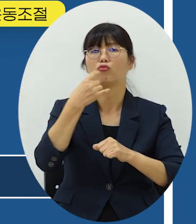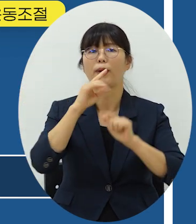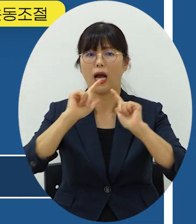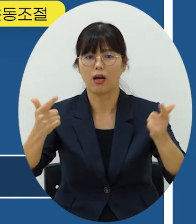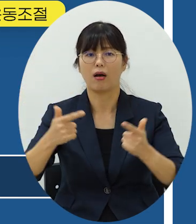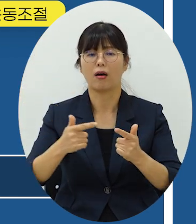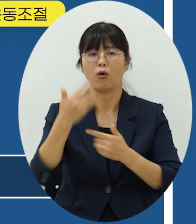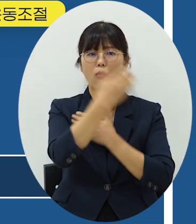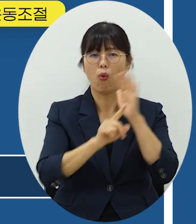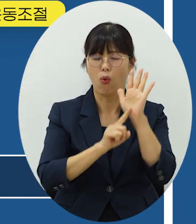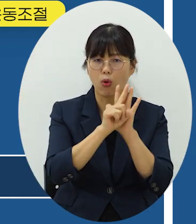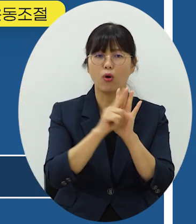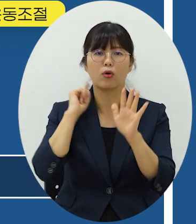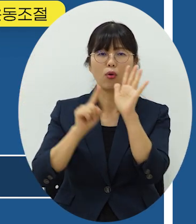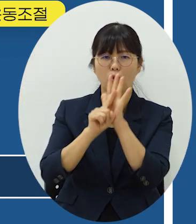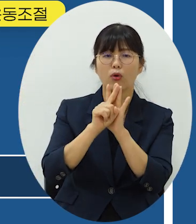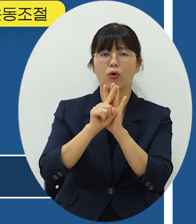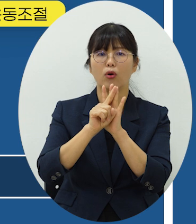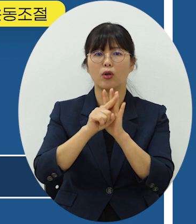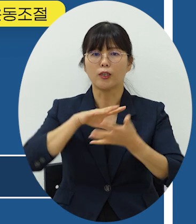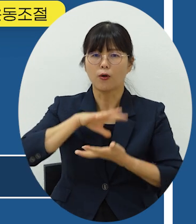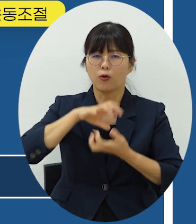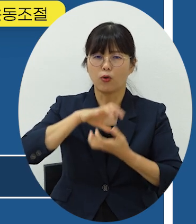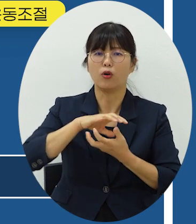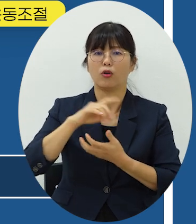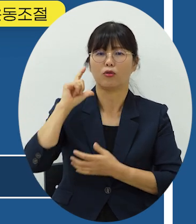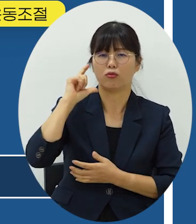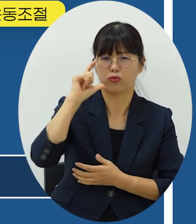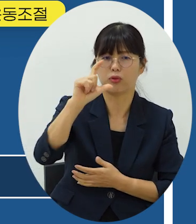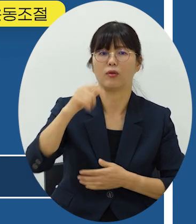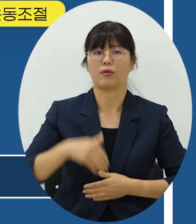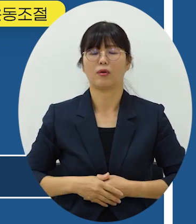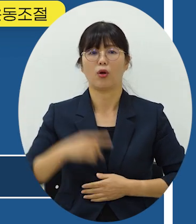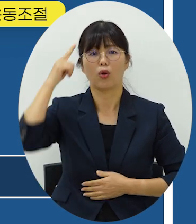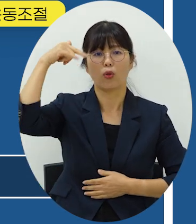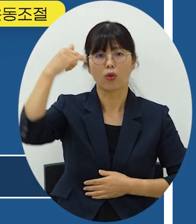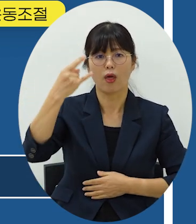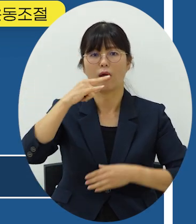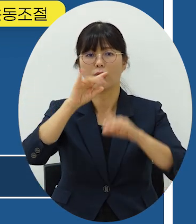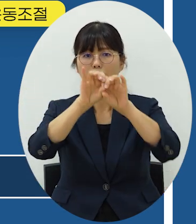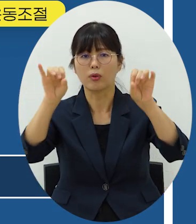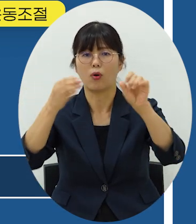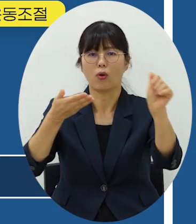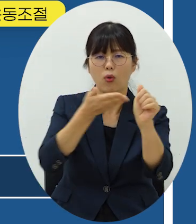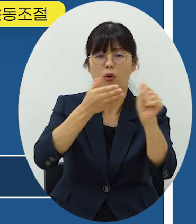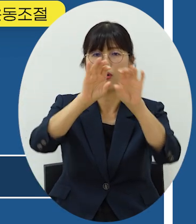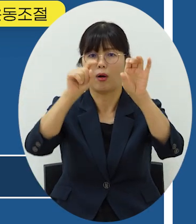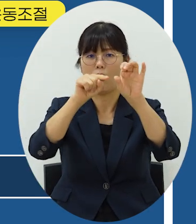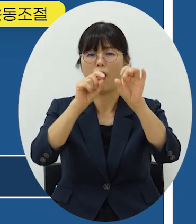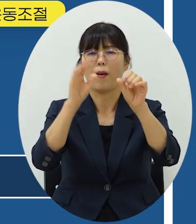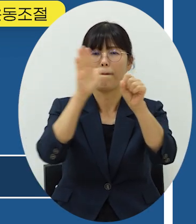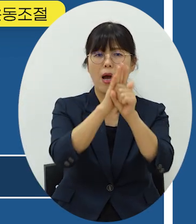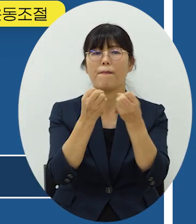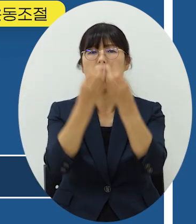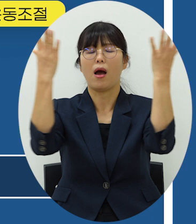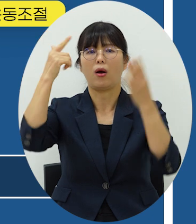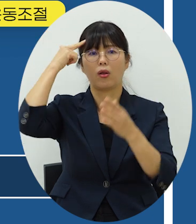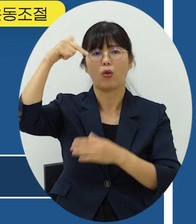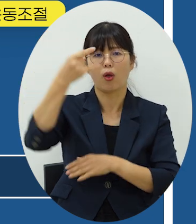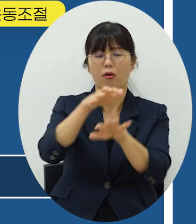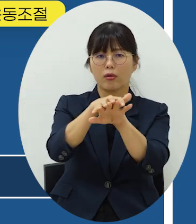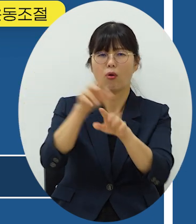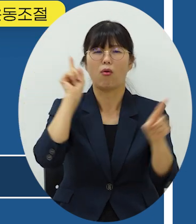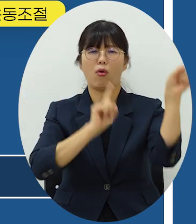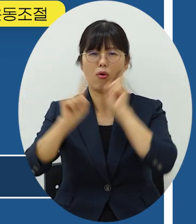아니라 체온과 혈압, 심장 박동이 유지되도록 합니다. 뇌에 혈액을 공급하는 혈관이 막히거나 터져서 뇌